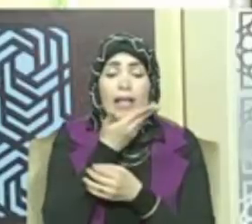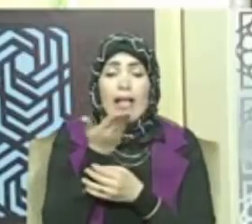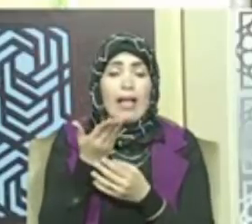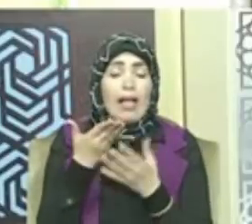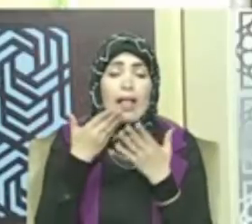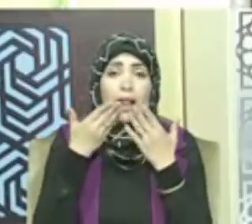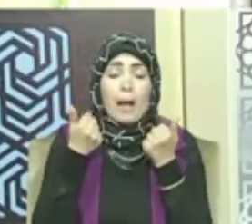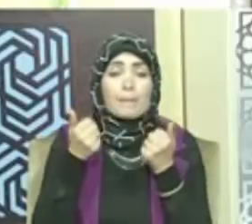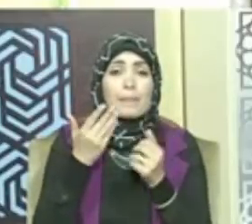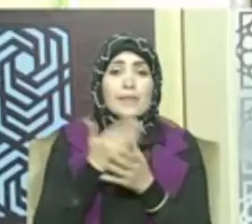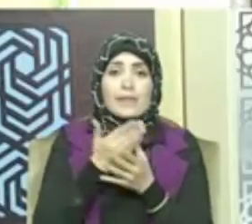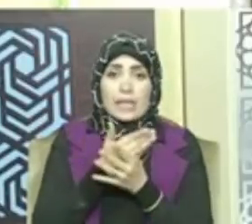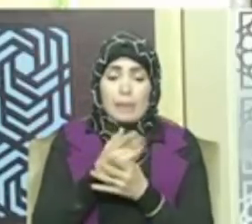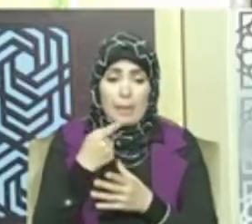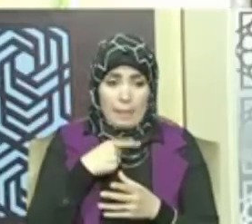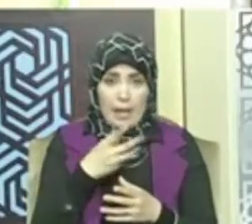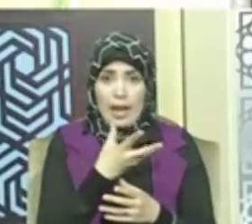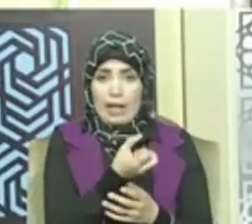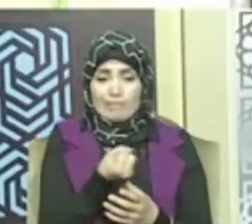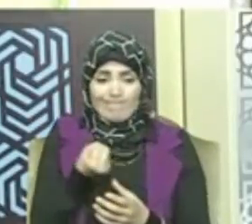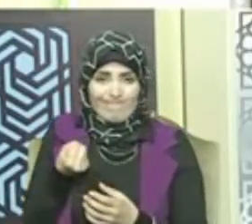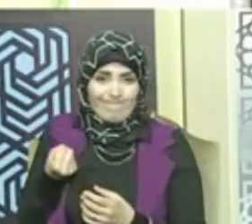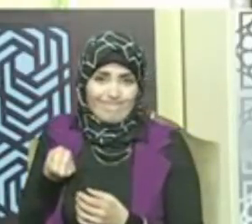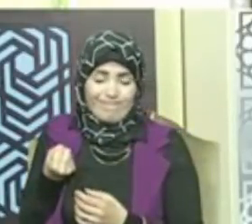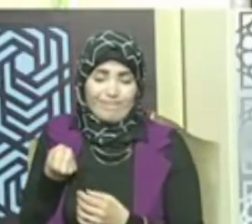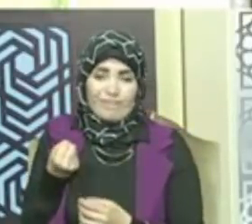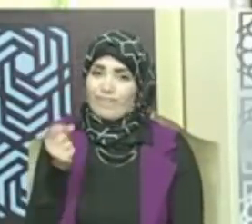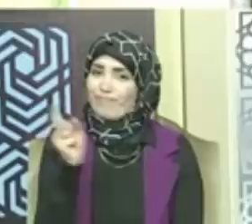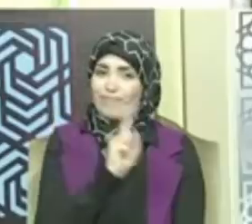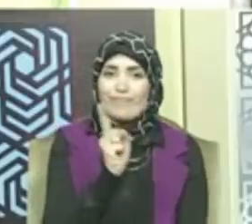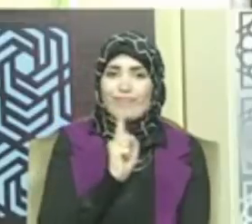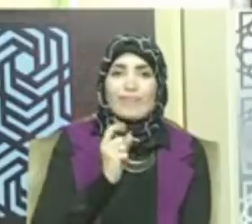ولا تاج السماحة من بخيل،